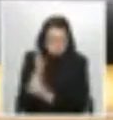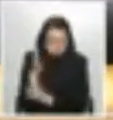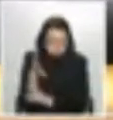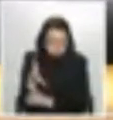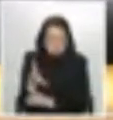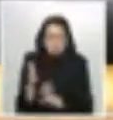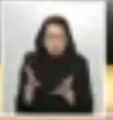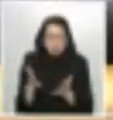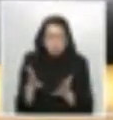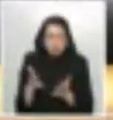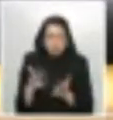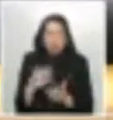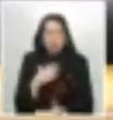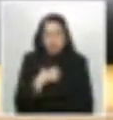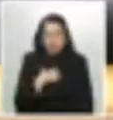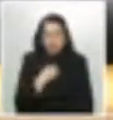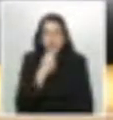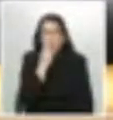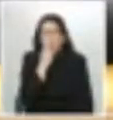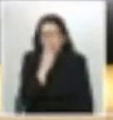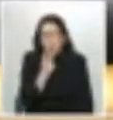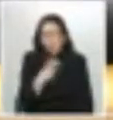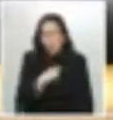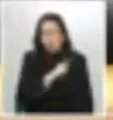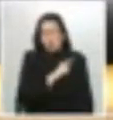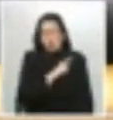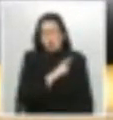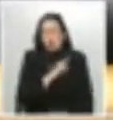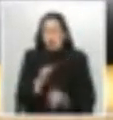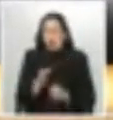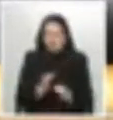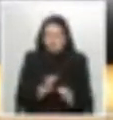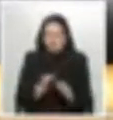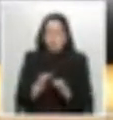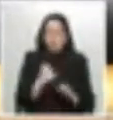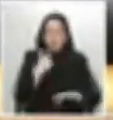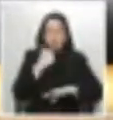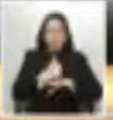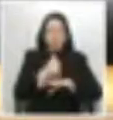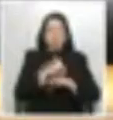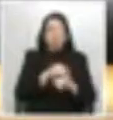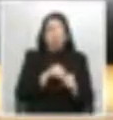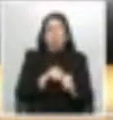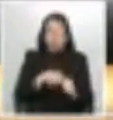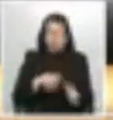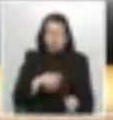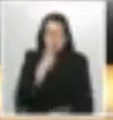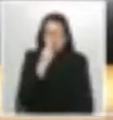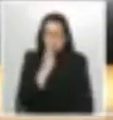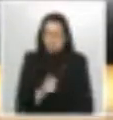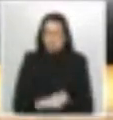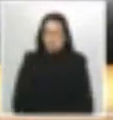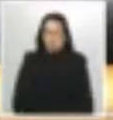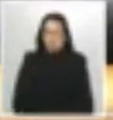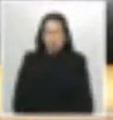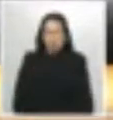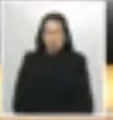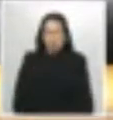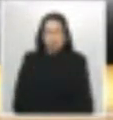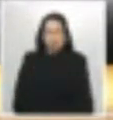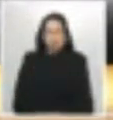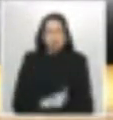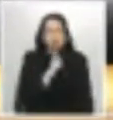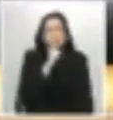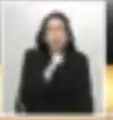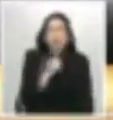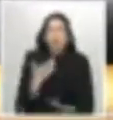ล็กๆแต่ว่าอยากให้เป็นหน้าที่กรมทางหลวงชนบทอธิบายให้ผู้นำหมู่บ้านทำผมเองก็เจอเรื่องร้องเรียนแบบนี้ว่าก็จะไปร้